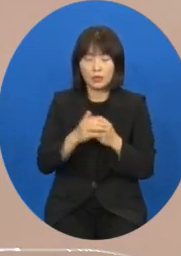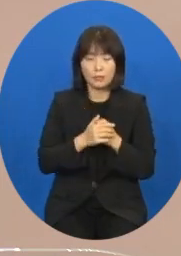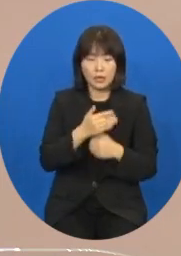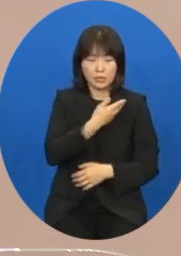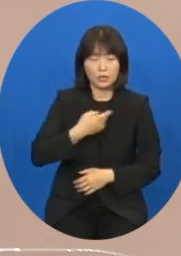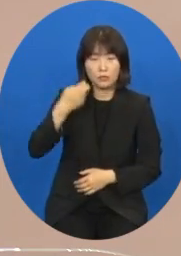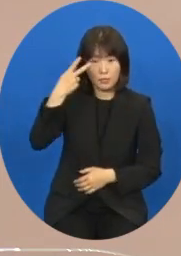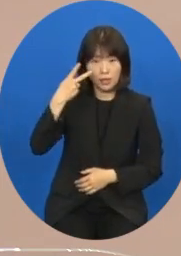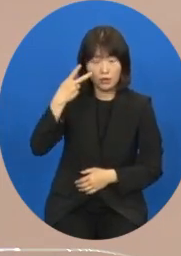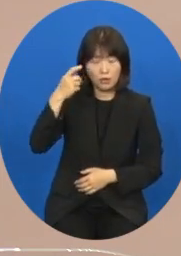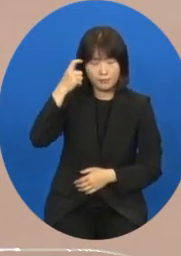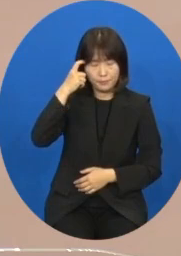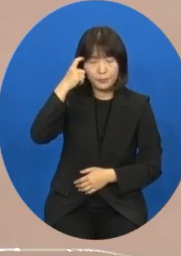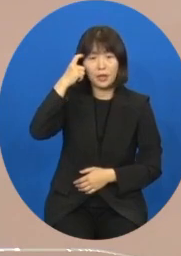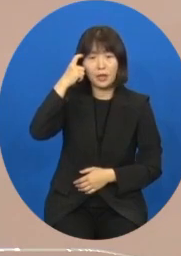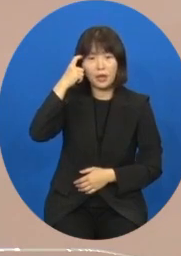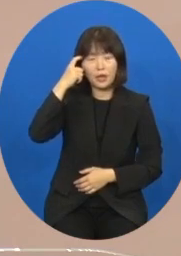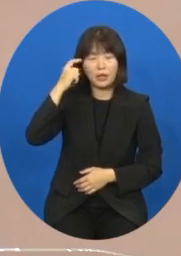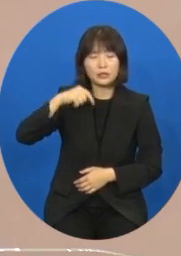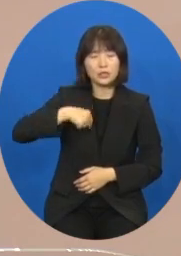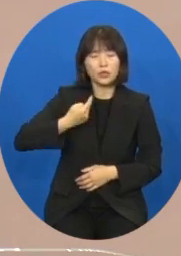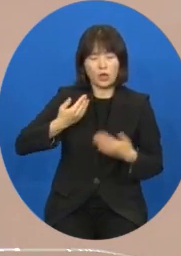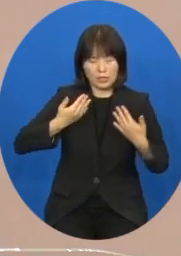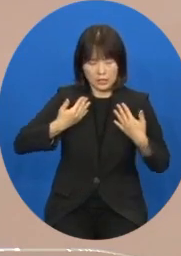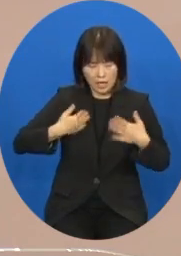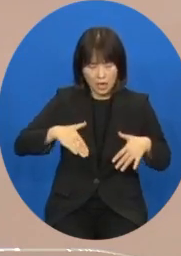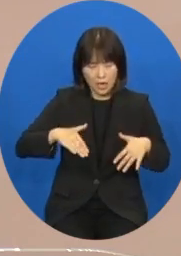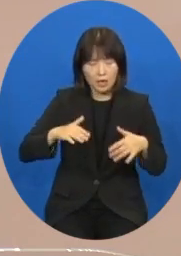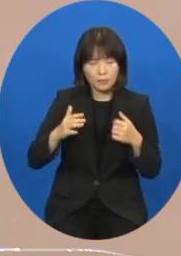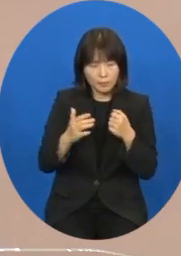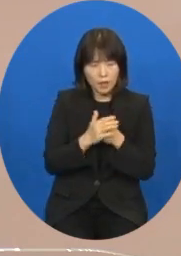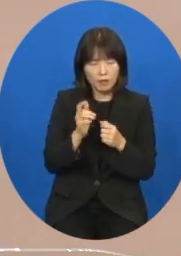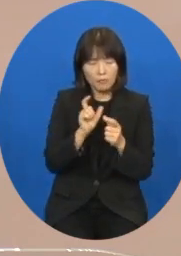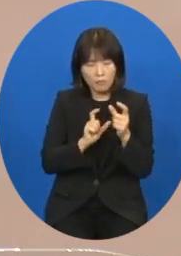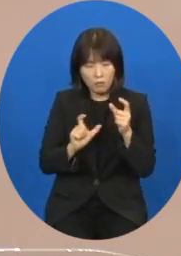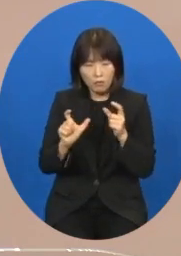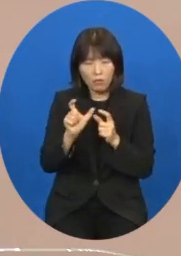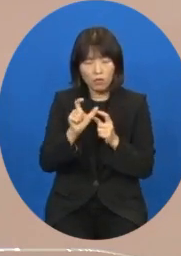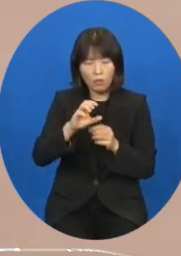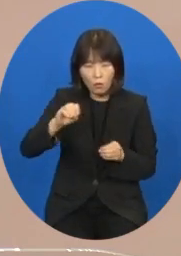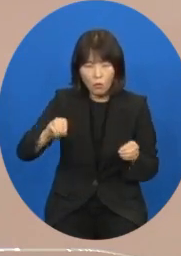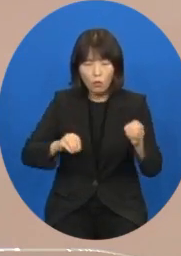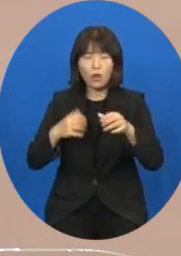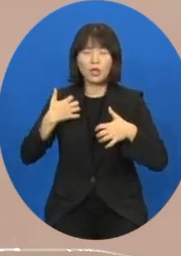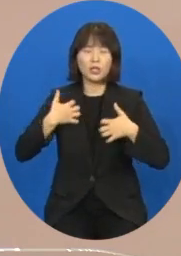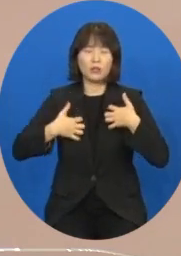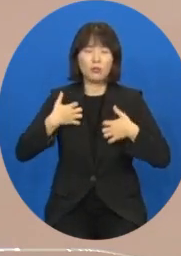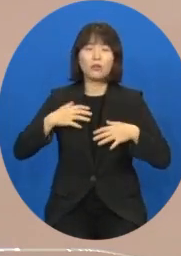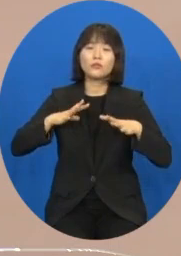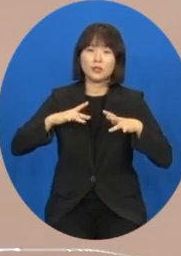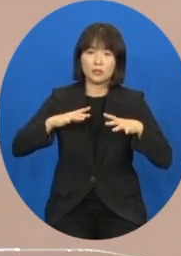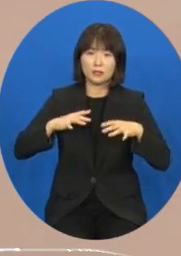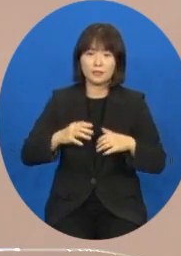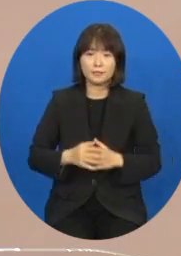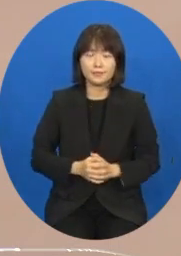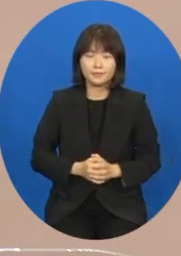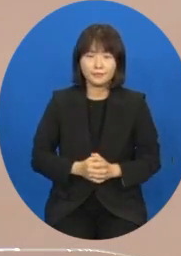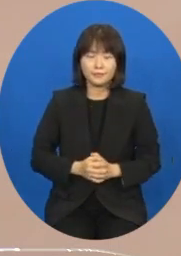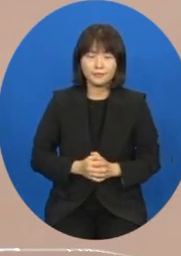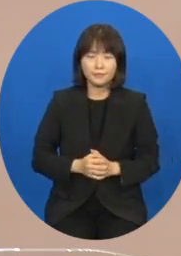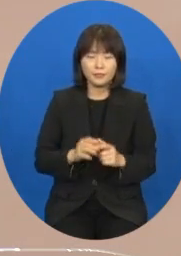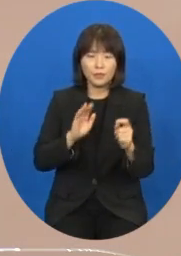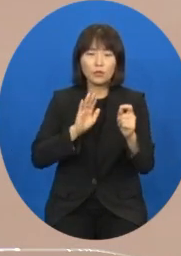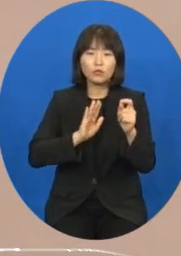깨닫고 자기의 약함을 인하여 오히려 기뻐하고 자랑한다고 했어요.